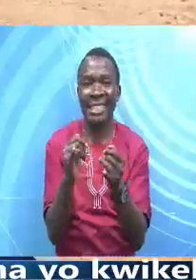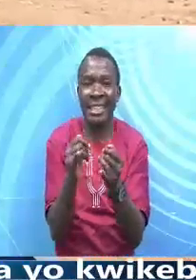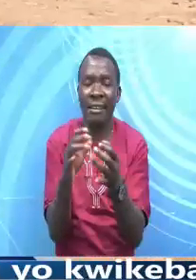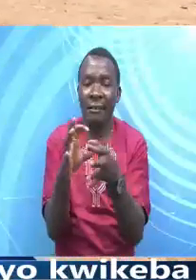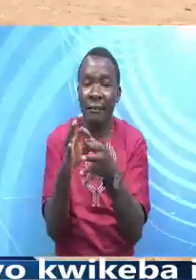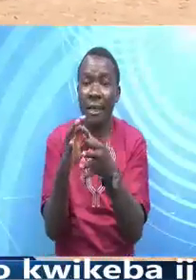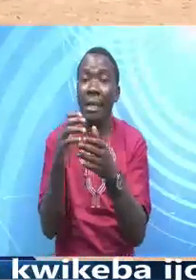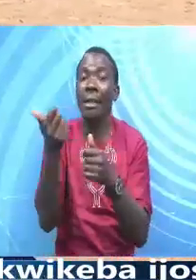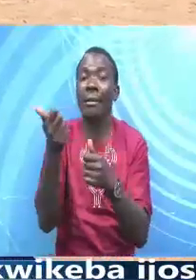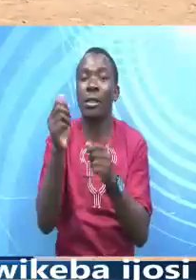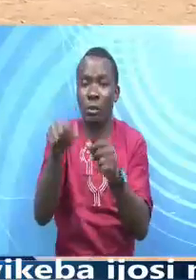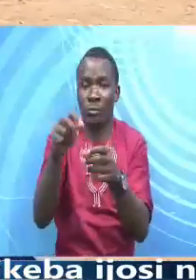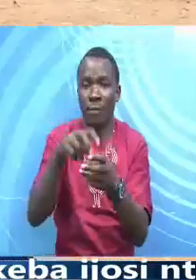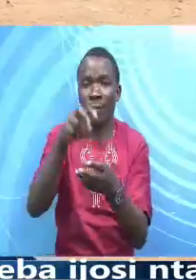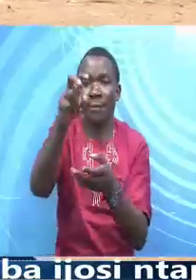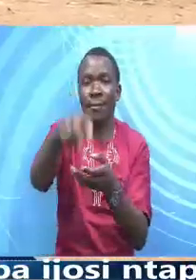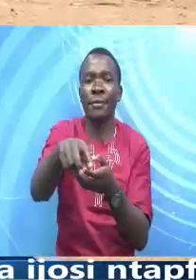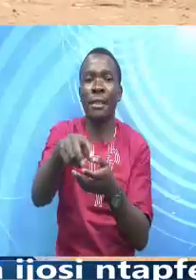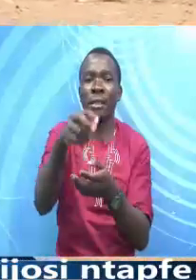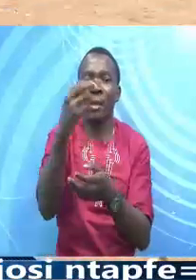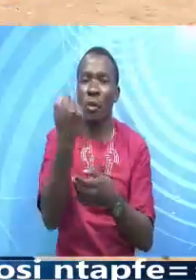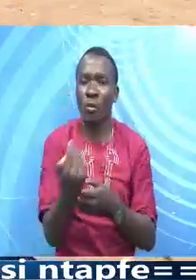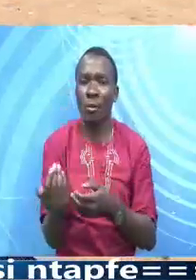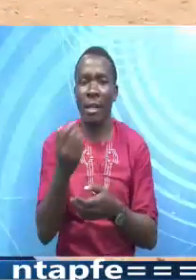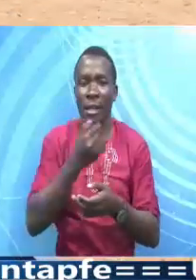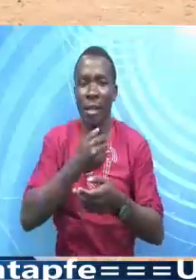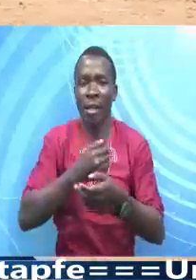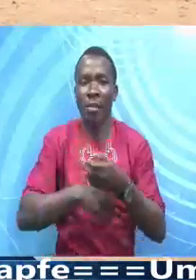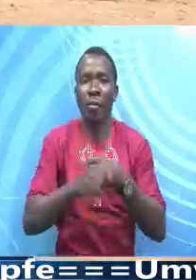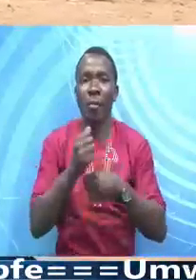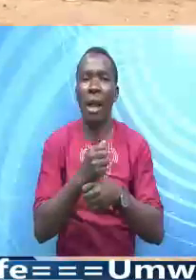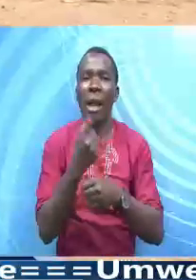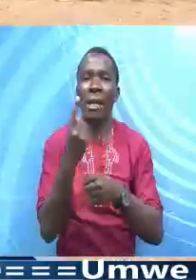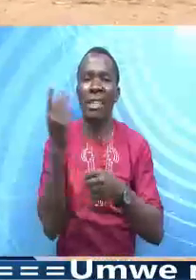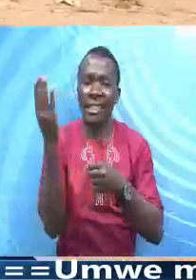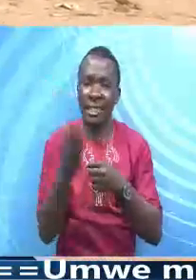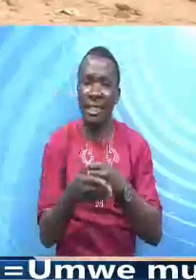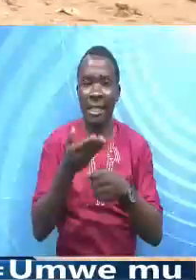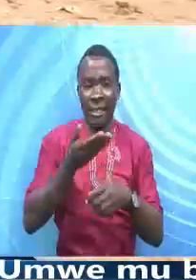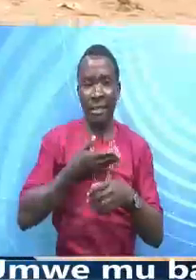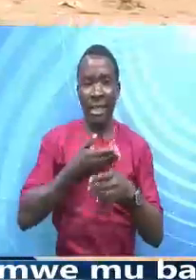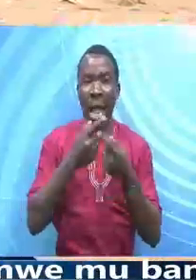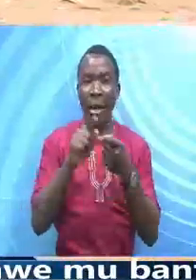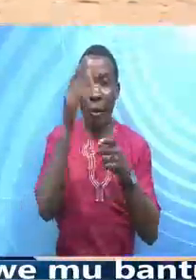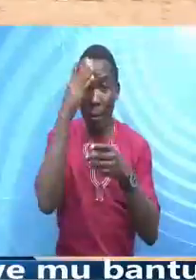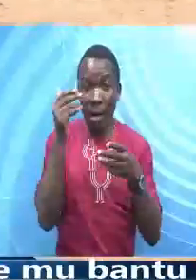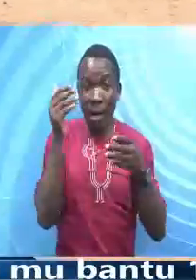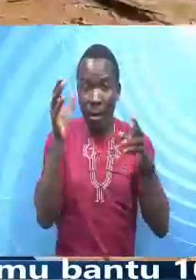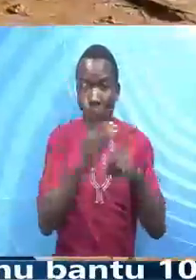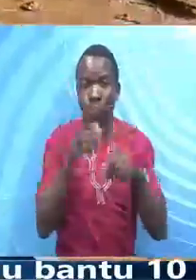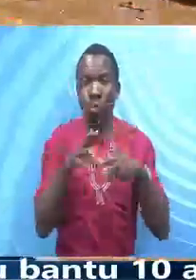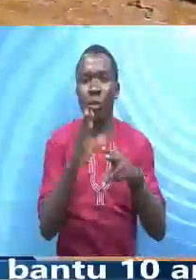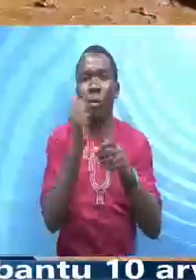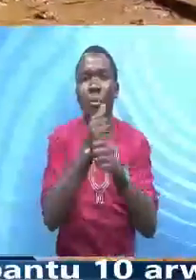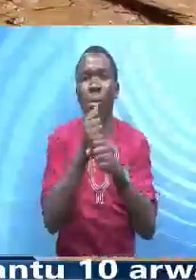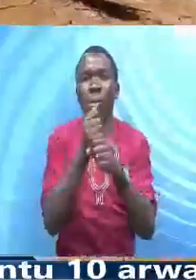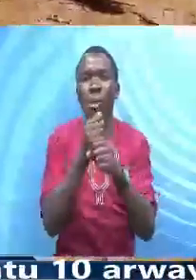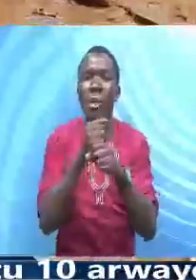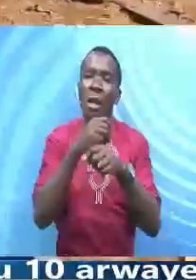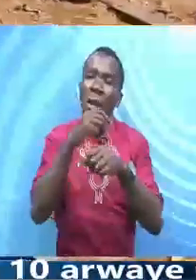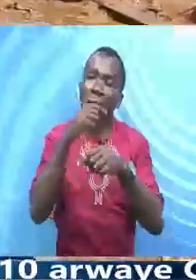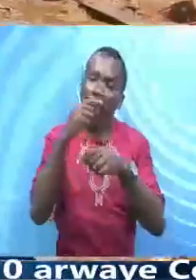bantu ndahambuka ni umwana w'umwaka n'igice nari nzi ifite ariko kubera ko nabuze uko mbigenza nyine niroshye bakomeza